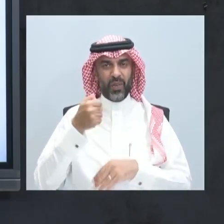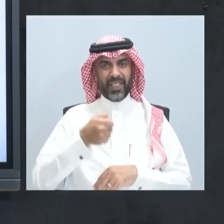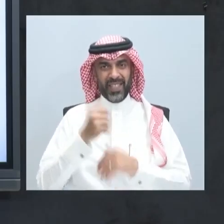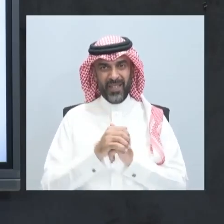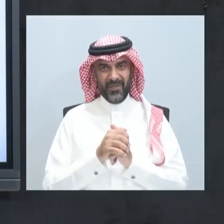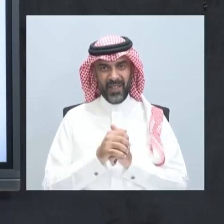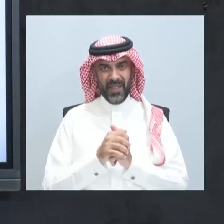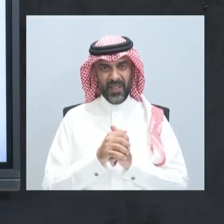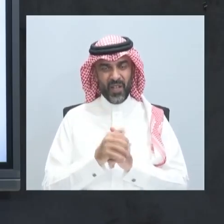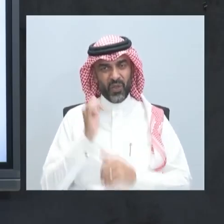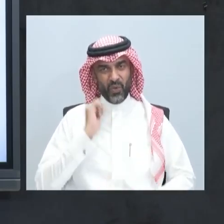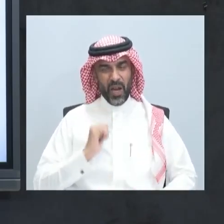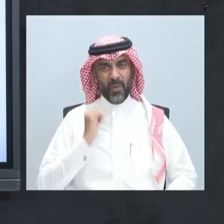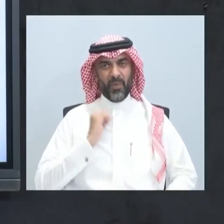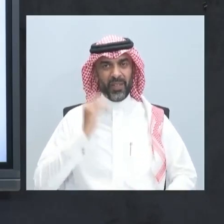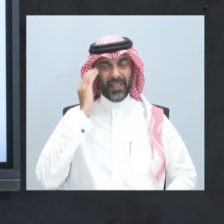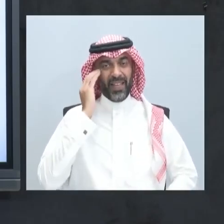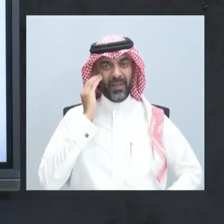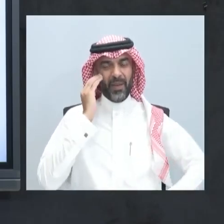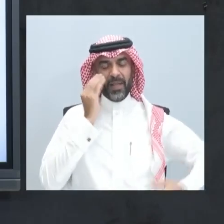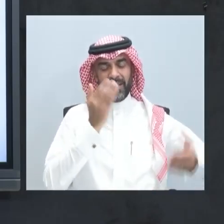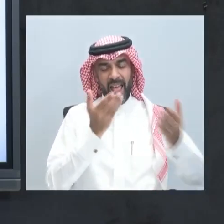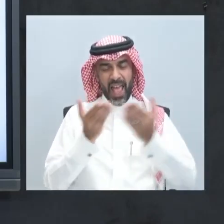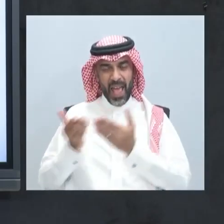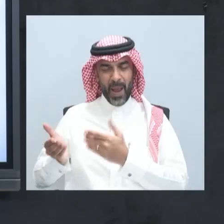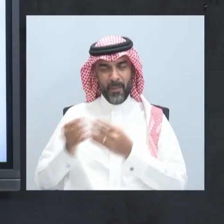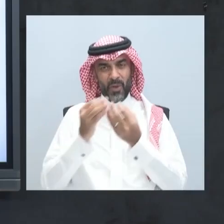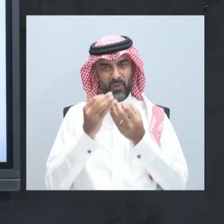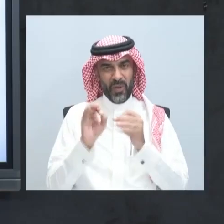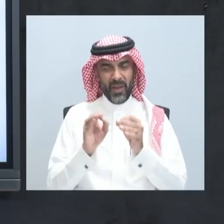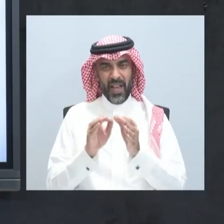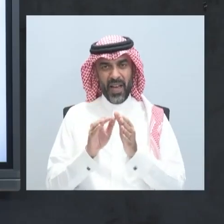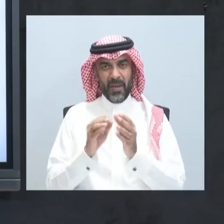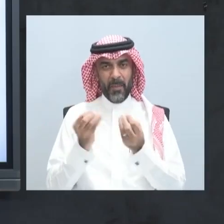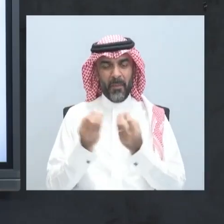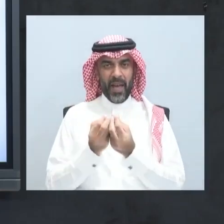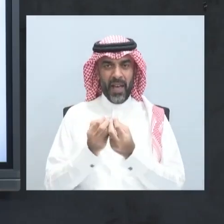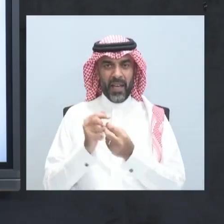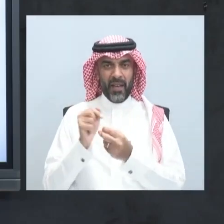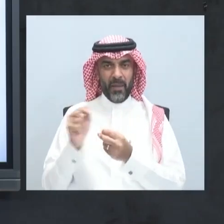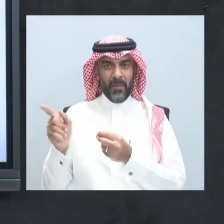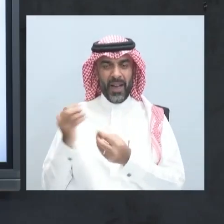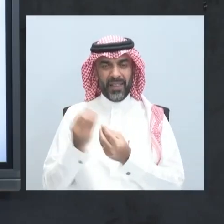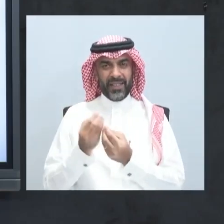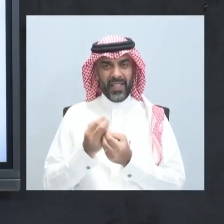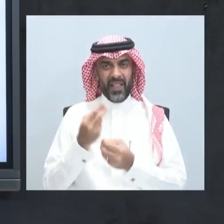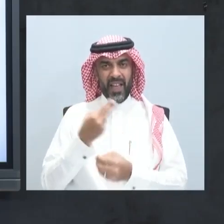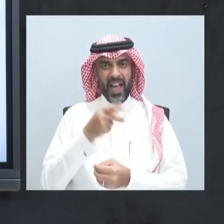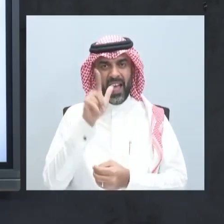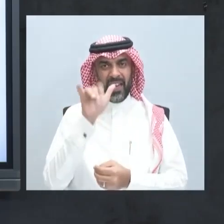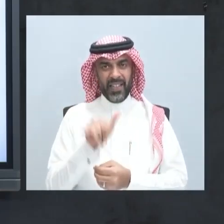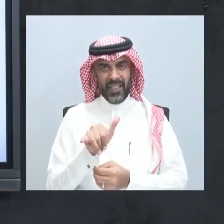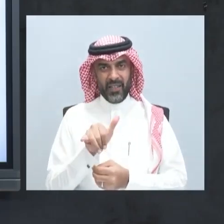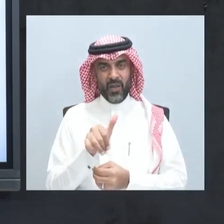واتم تسليما ابنائي الطلاب بنات الطالبات اسعد الله اوقاتكم بالخير والمسرات معكم معلمكم الاستاذ علي